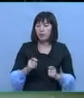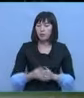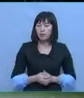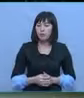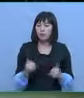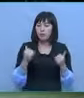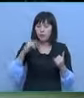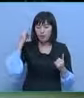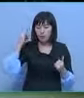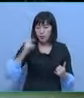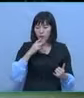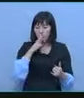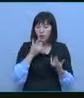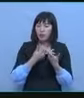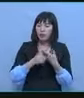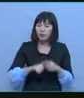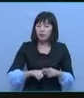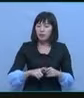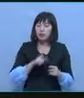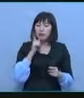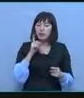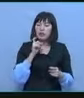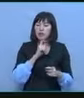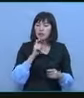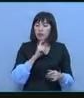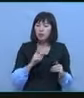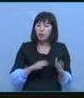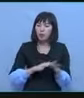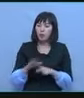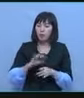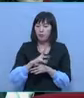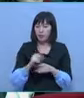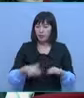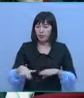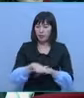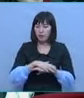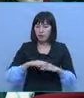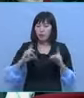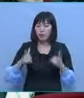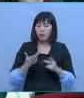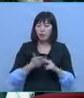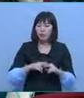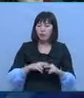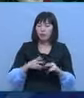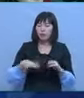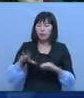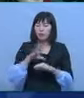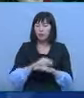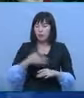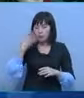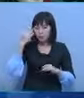Бүгінде Қазақстан заманауи технологияны, жасыл экономиканы тұтас ақпараттық кеңістікті қолдайды. Сол себепті бар